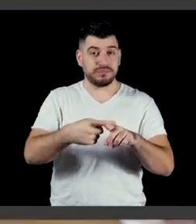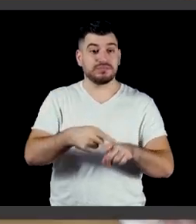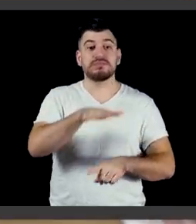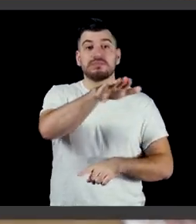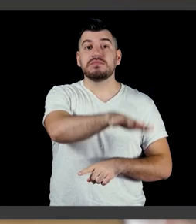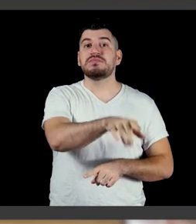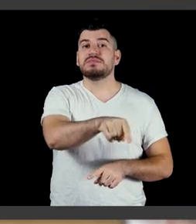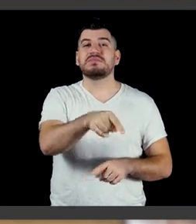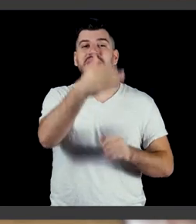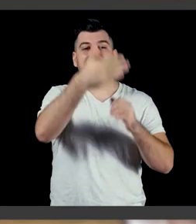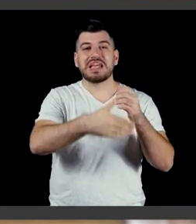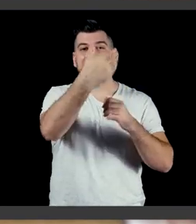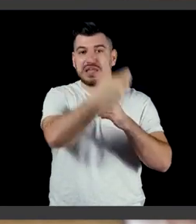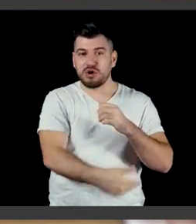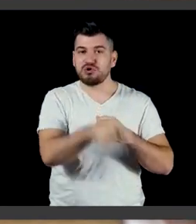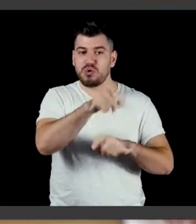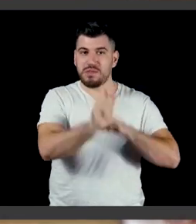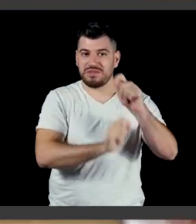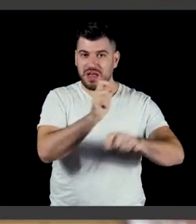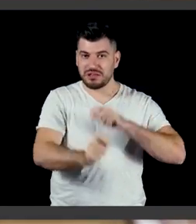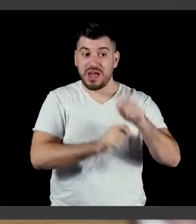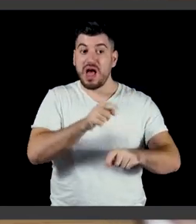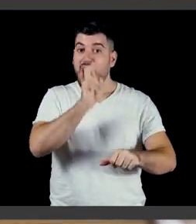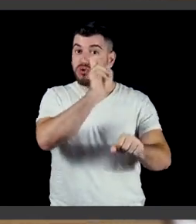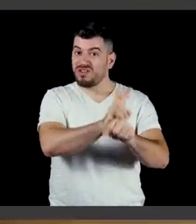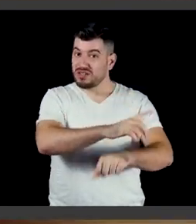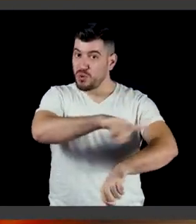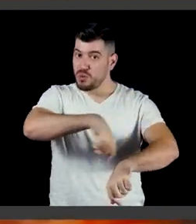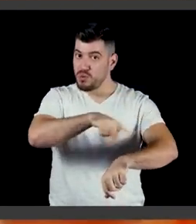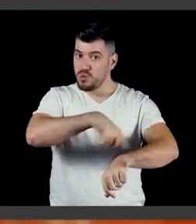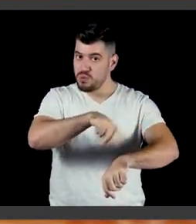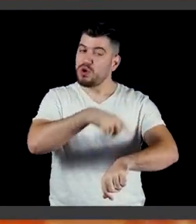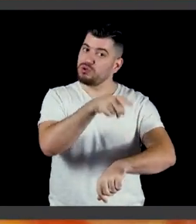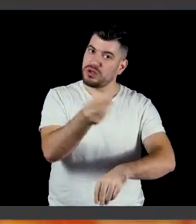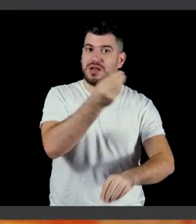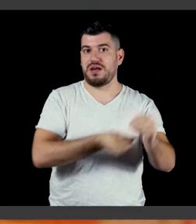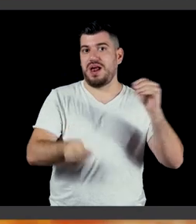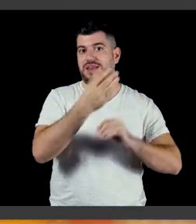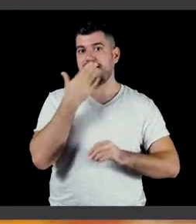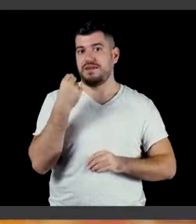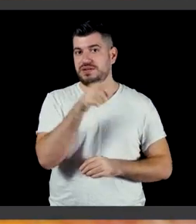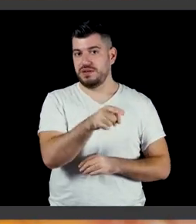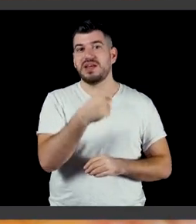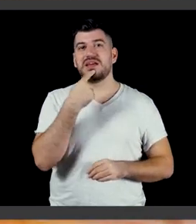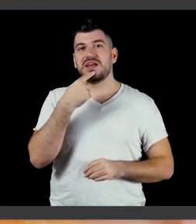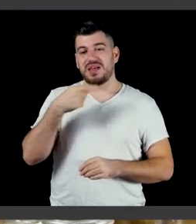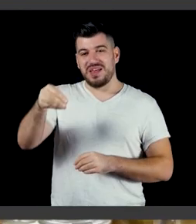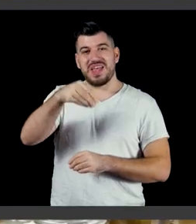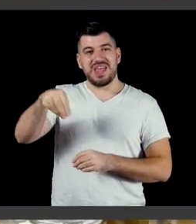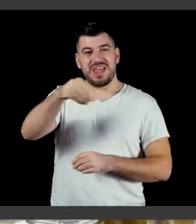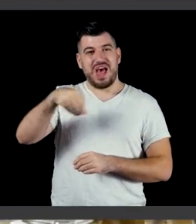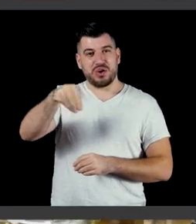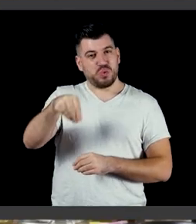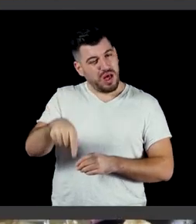το γύρο που έχουμε μαρινάρει. Σας είπα, όσο περισσότερο το αφήσετε, τόσο καλύτερο θα γίνει. Η γαρνιτούρα θέλει περίπου 20 λεπτά, μισή ώρα για να